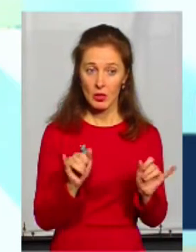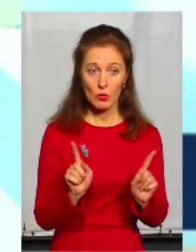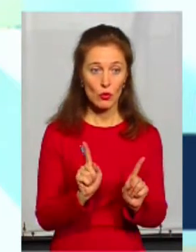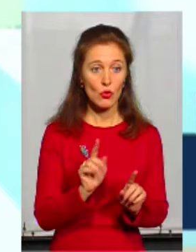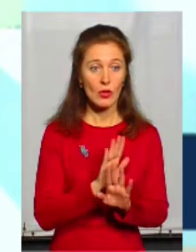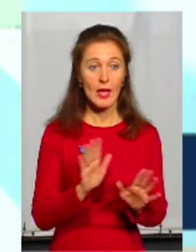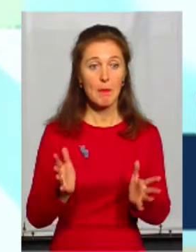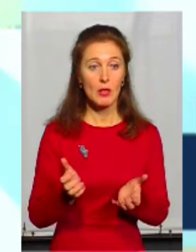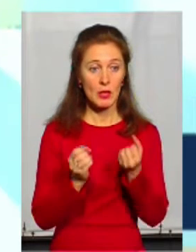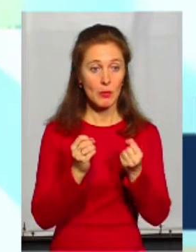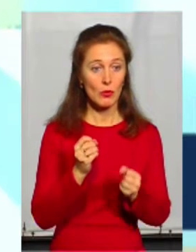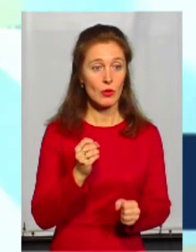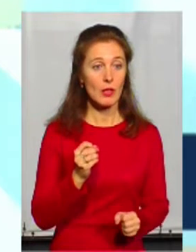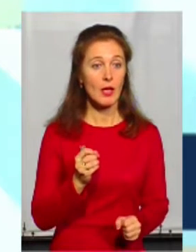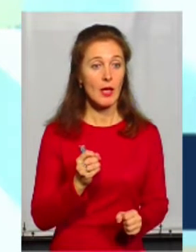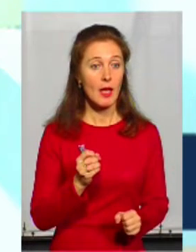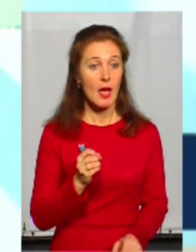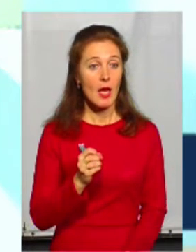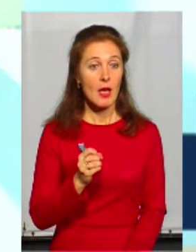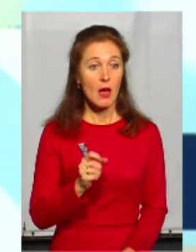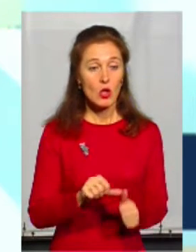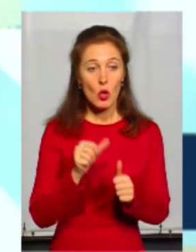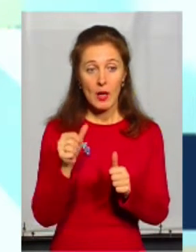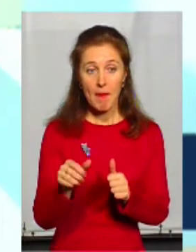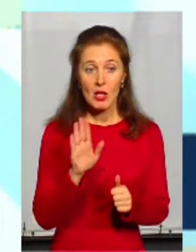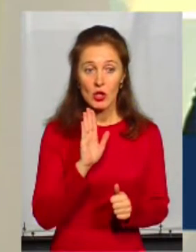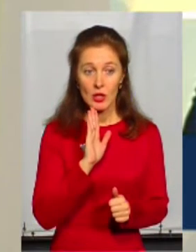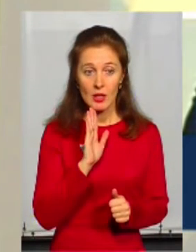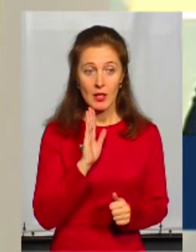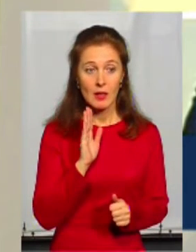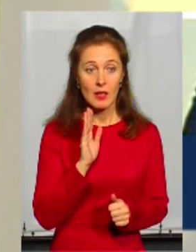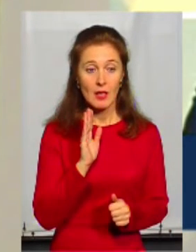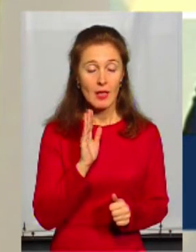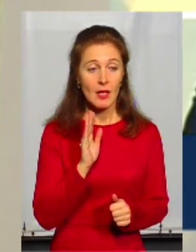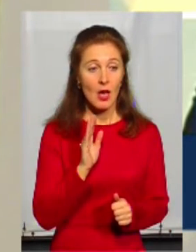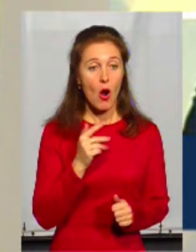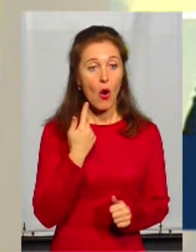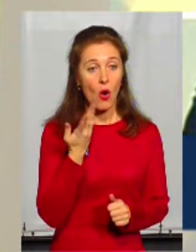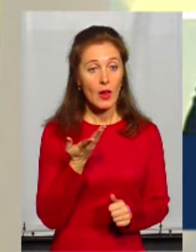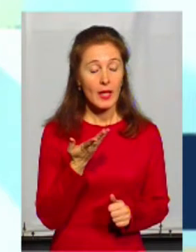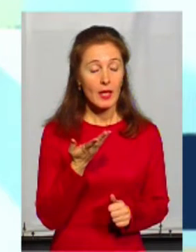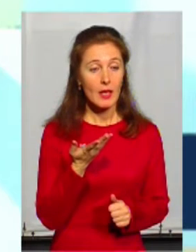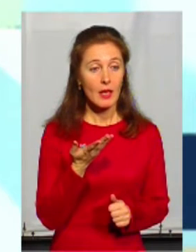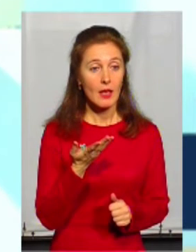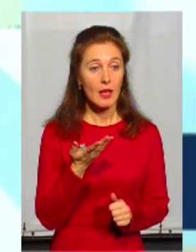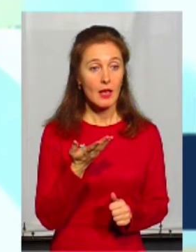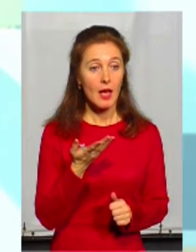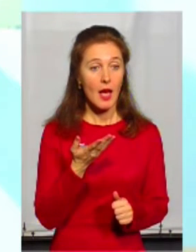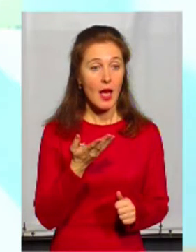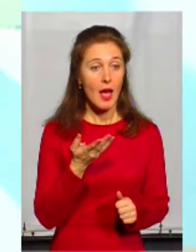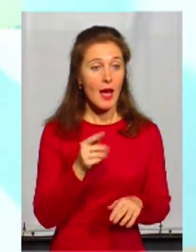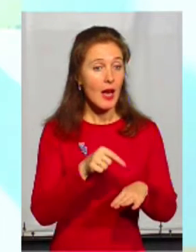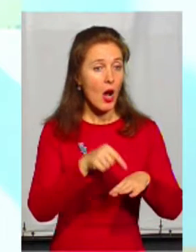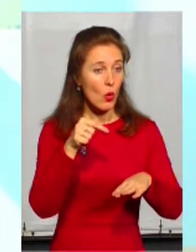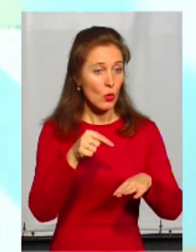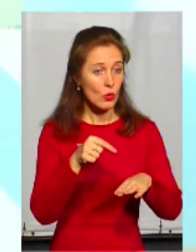підтримують фемінітиви, зокрема, жінки. Ви знаєте, коли, власне, так, реагують на